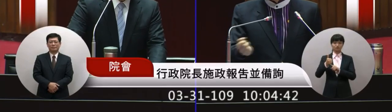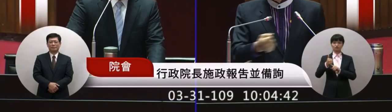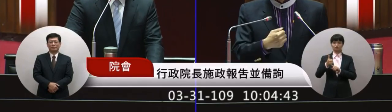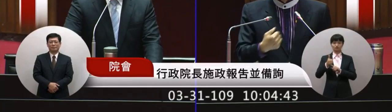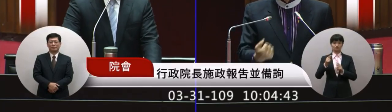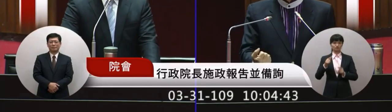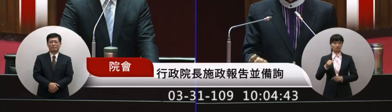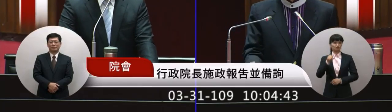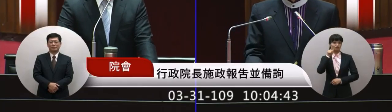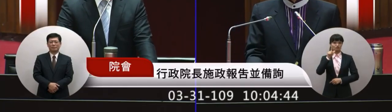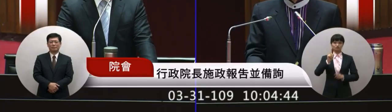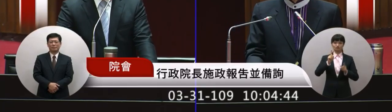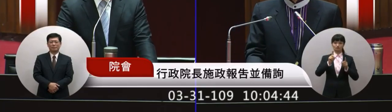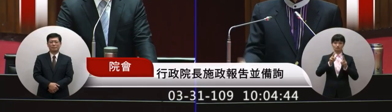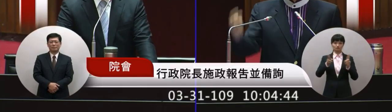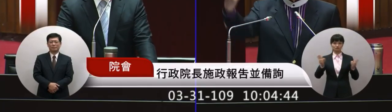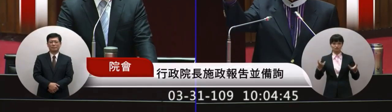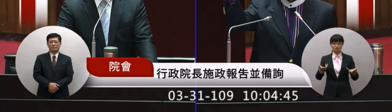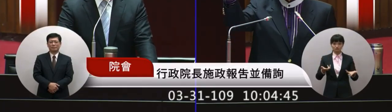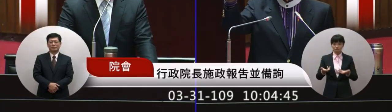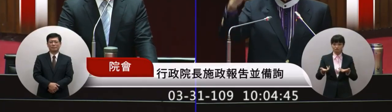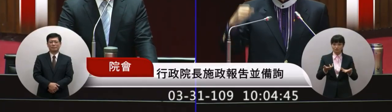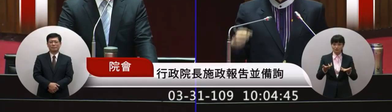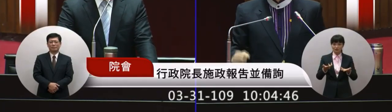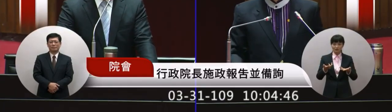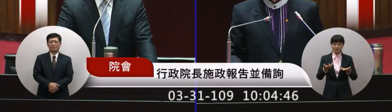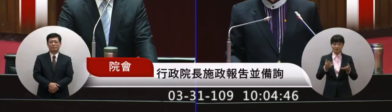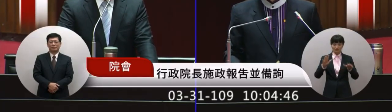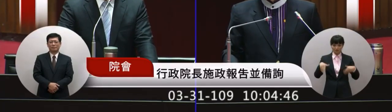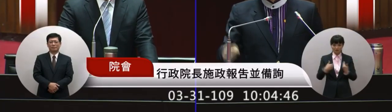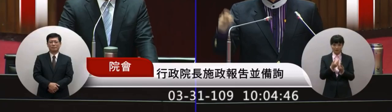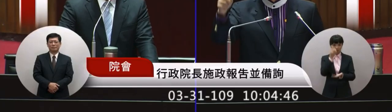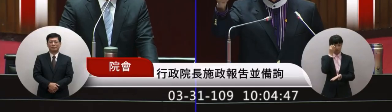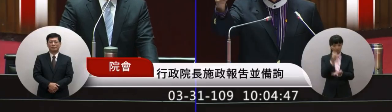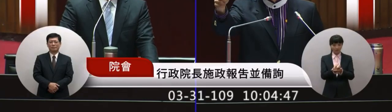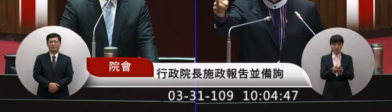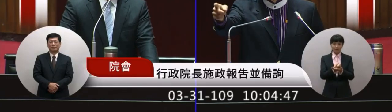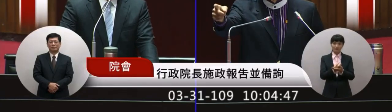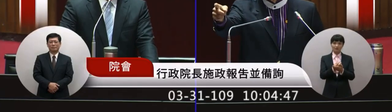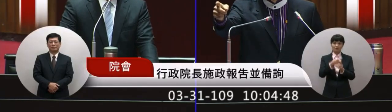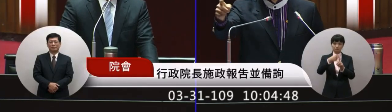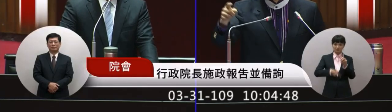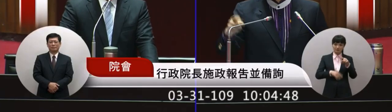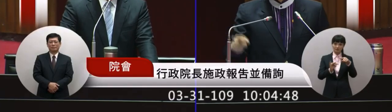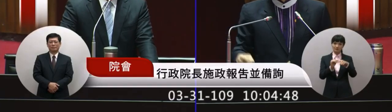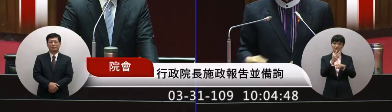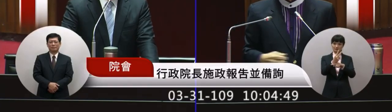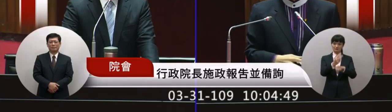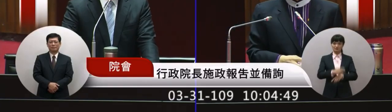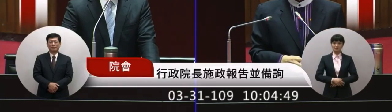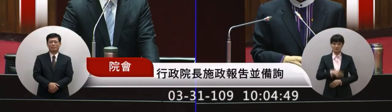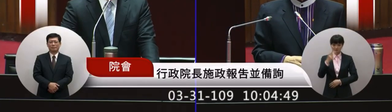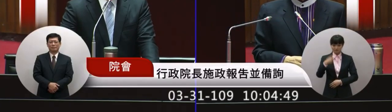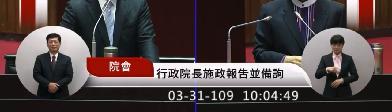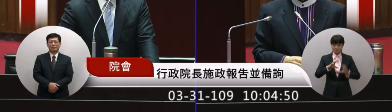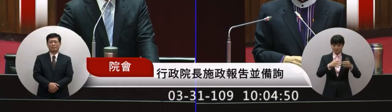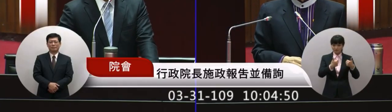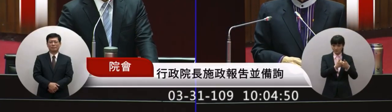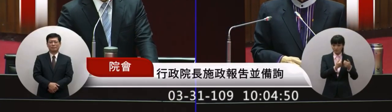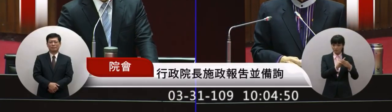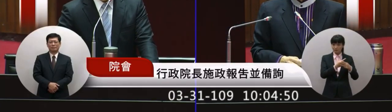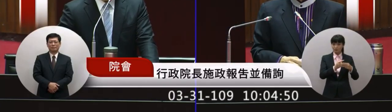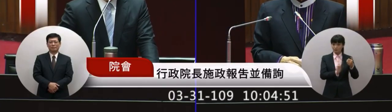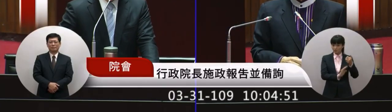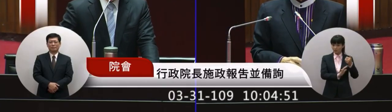现看到邓靠有没有车啊？2%，国会的主委讲最坏可能